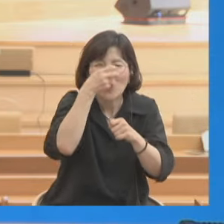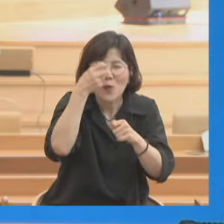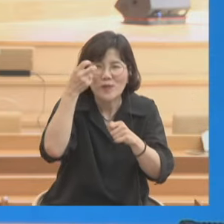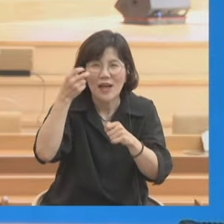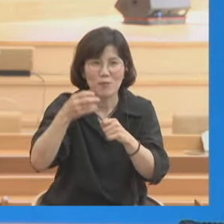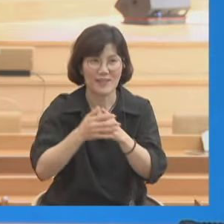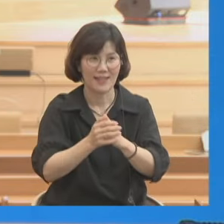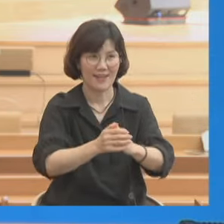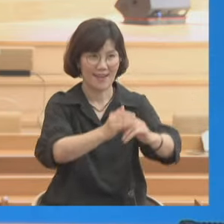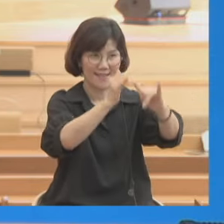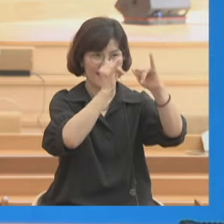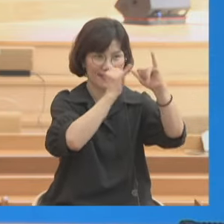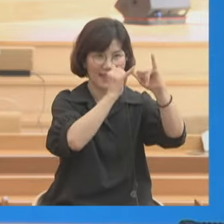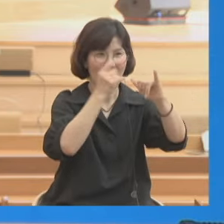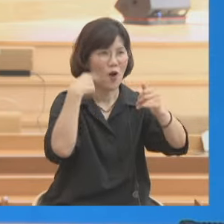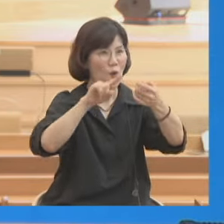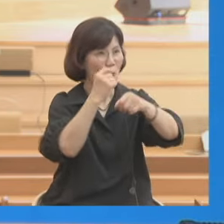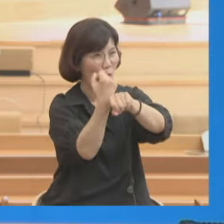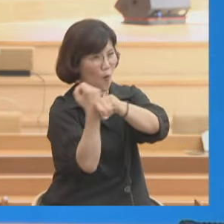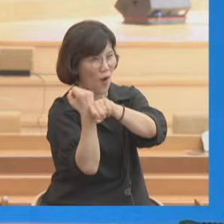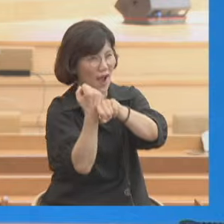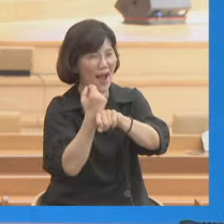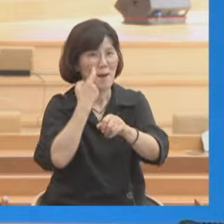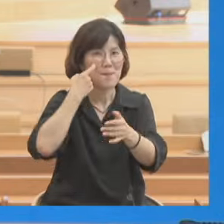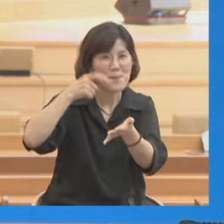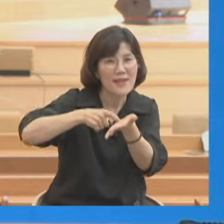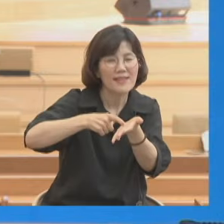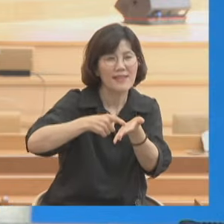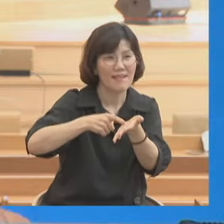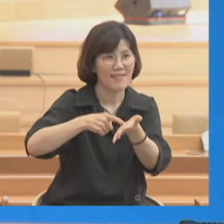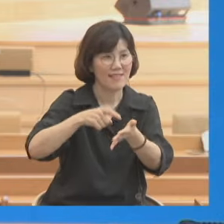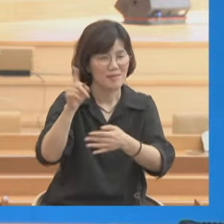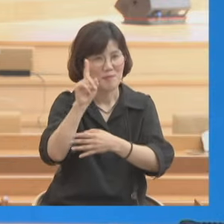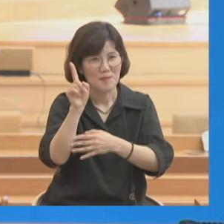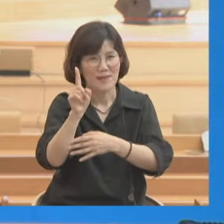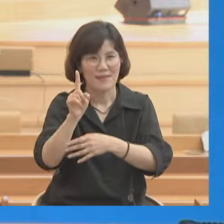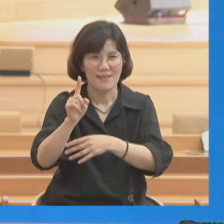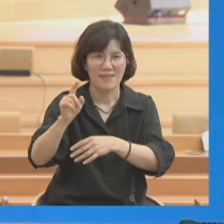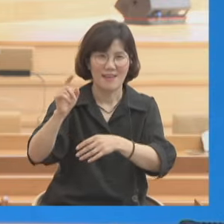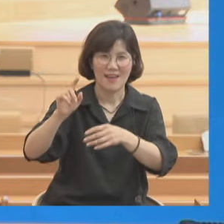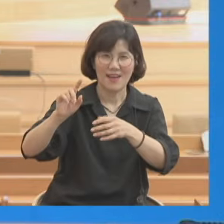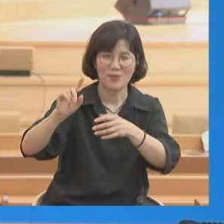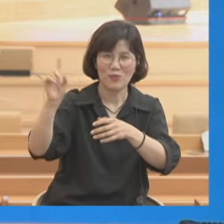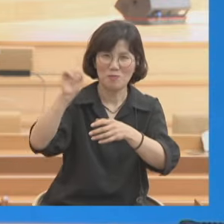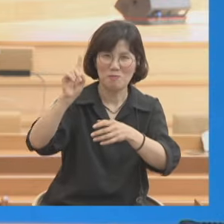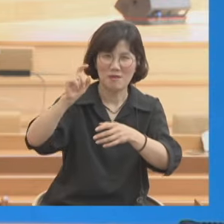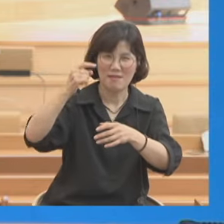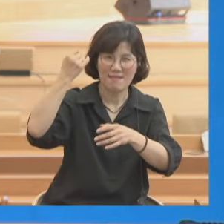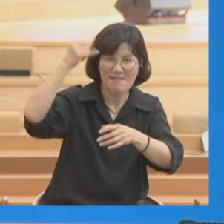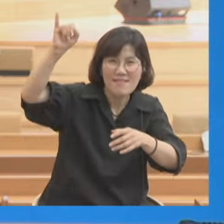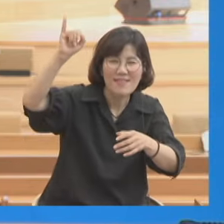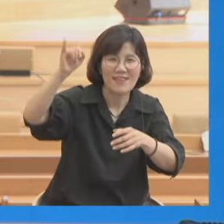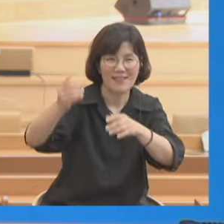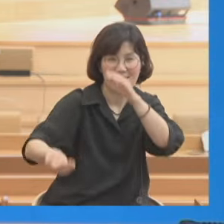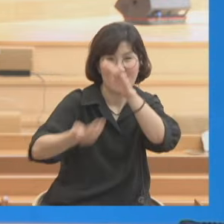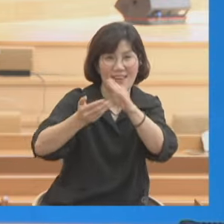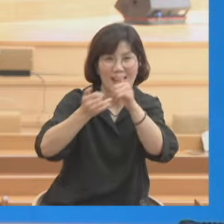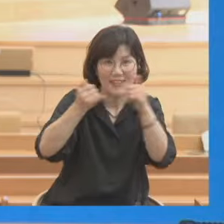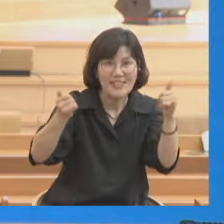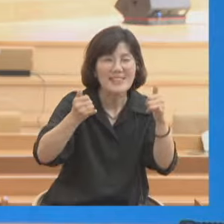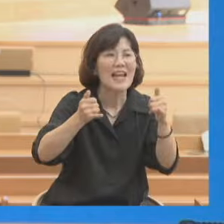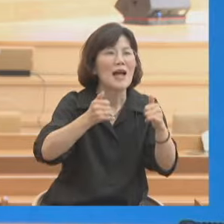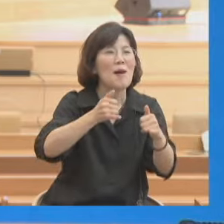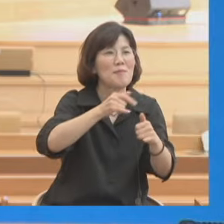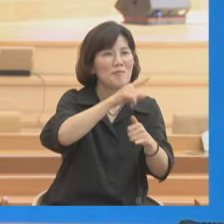아주 과학적 발견을 잘한 사람, 어떤 획기적인 발명을 이룬 사람, 그런 사람들이 인생의